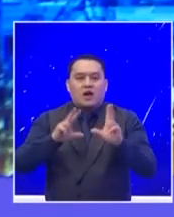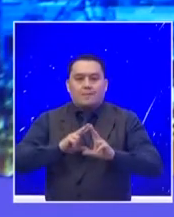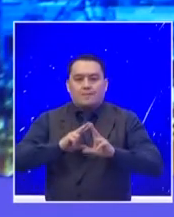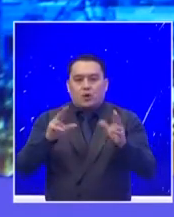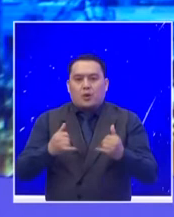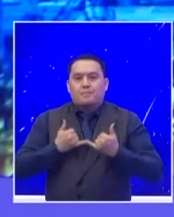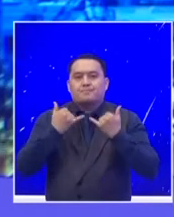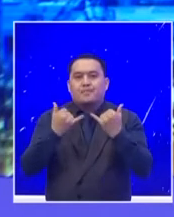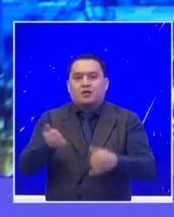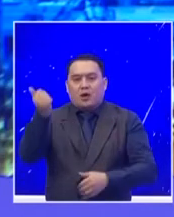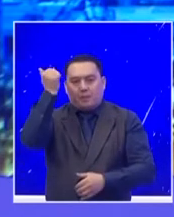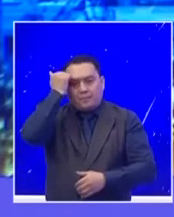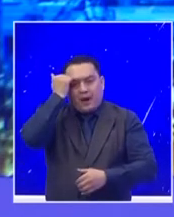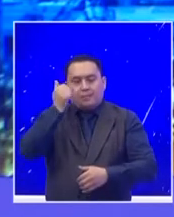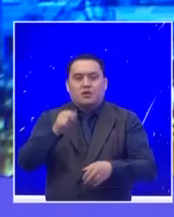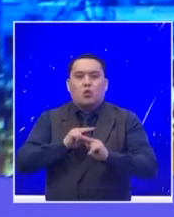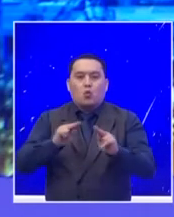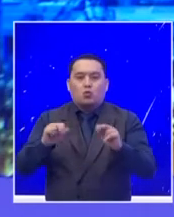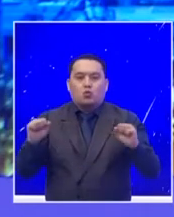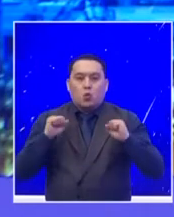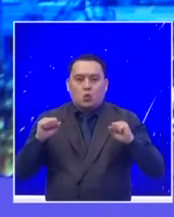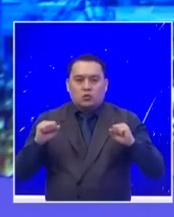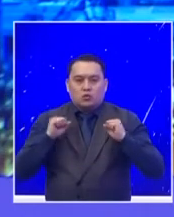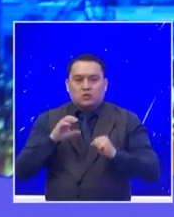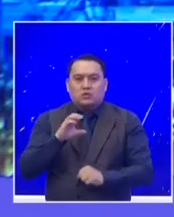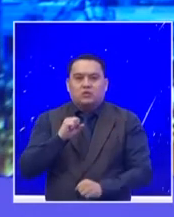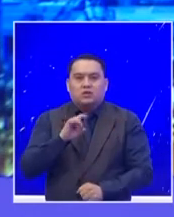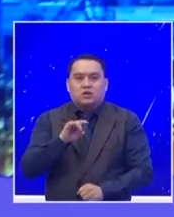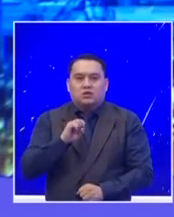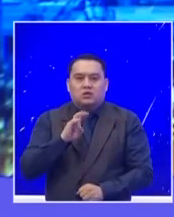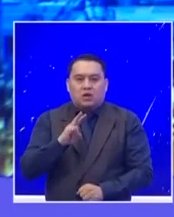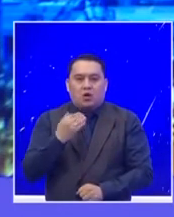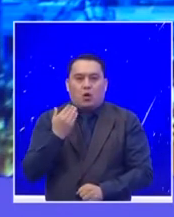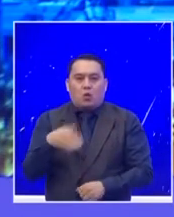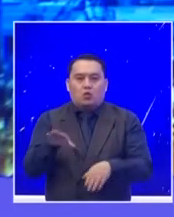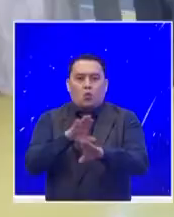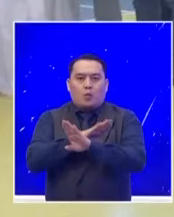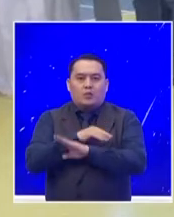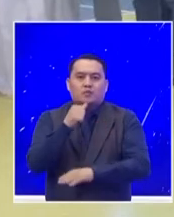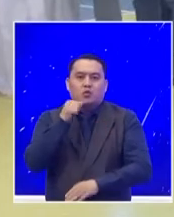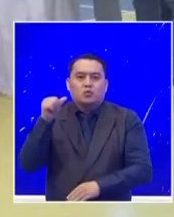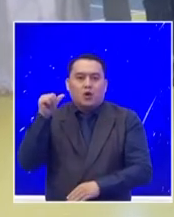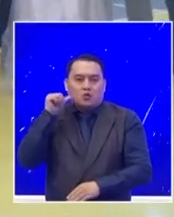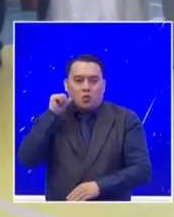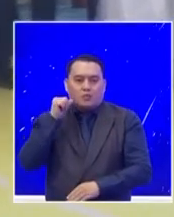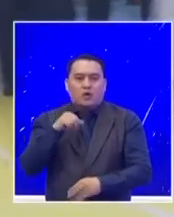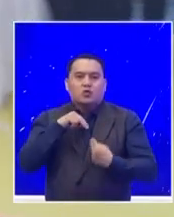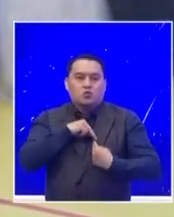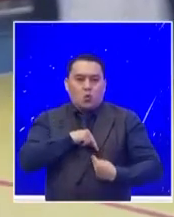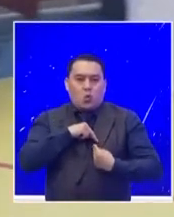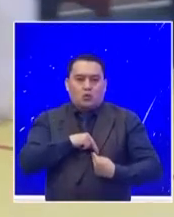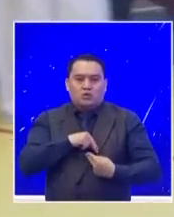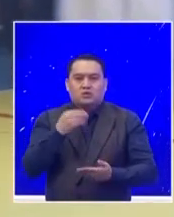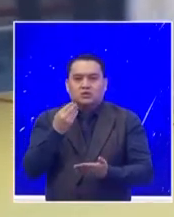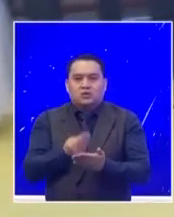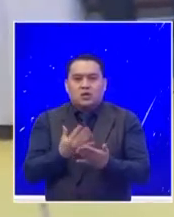Они посвящены памяти преподавателя физической культуры Сержану Дизгенбаеву. Он ушел из жизни в прошлом году. Труды сержанта